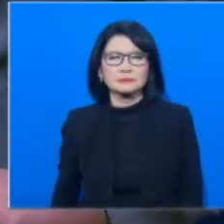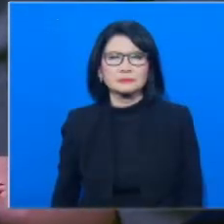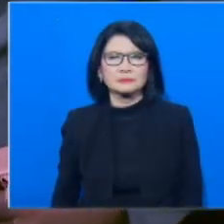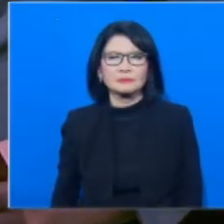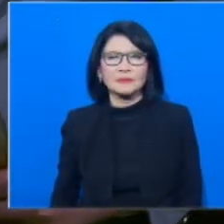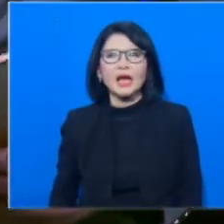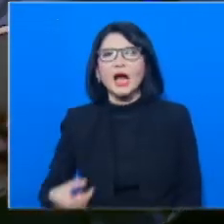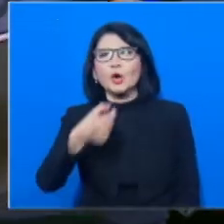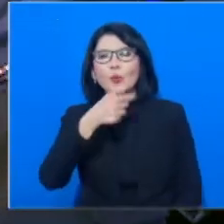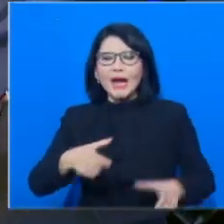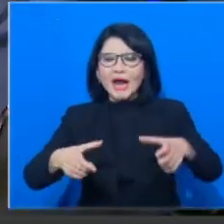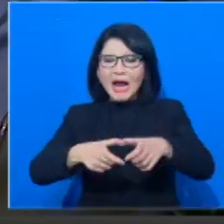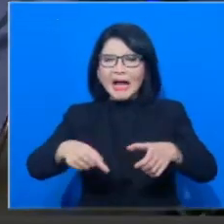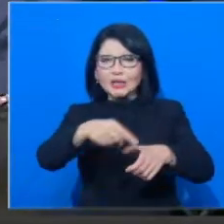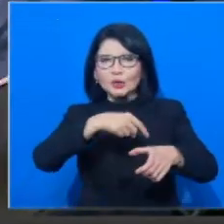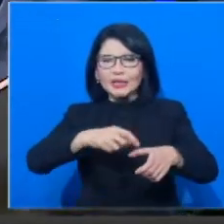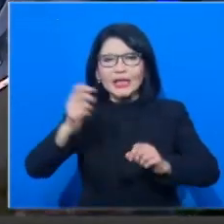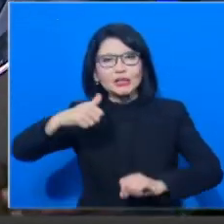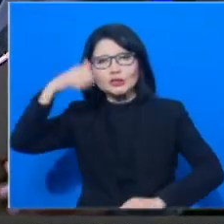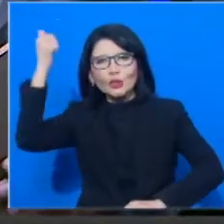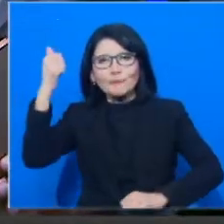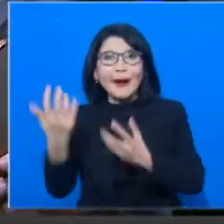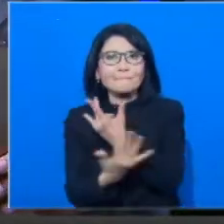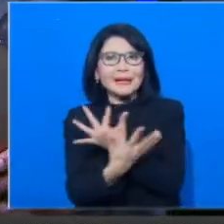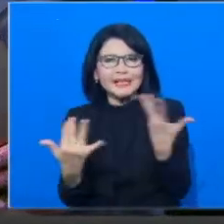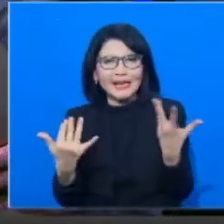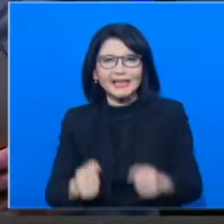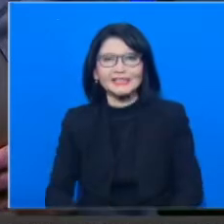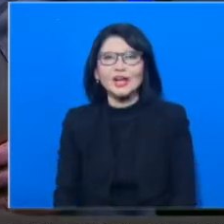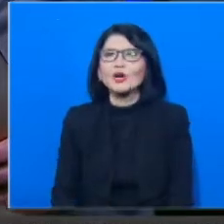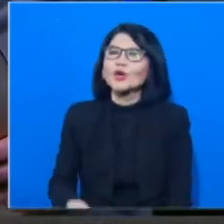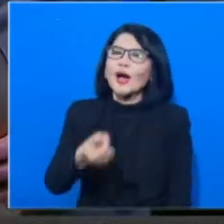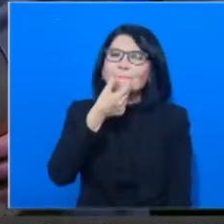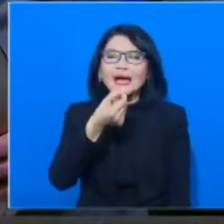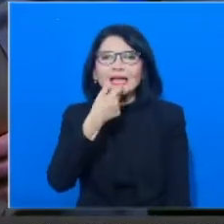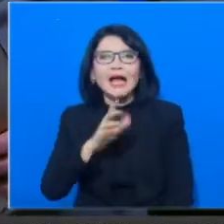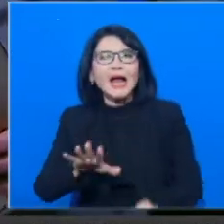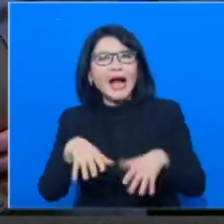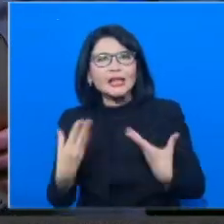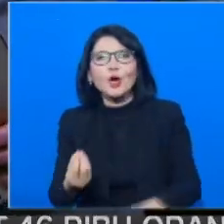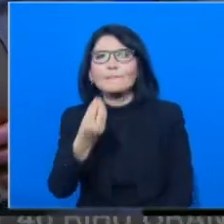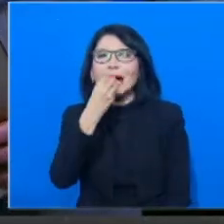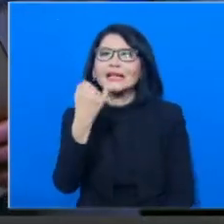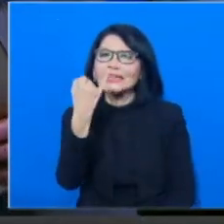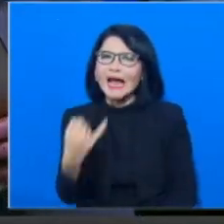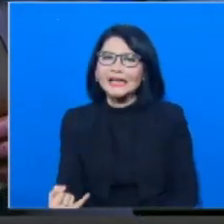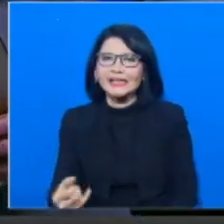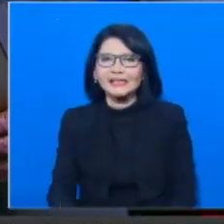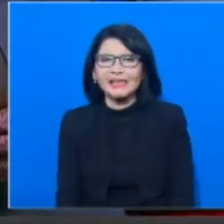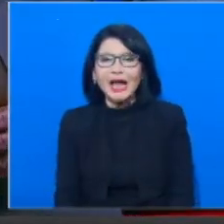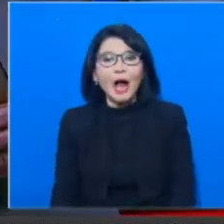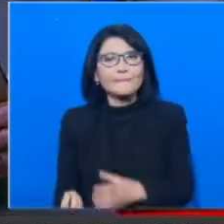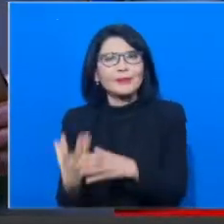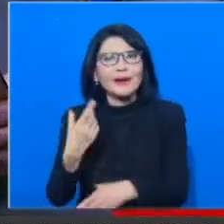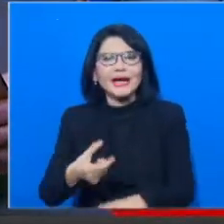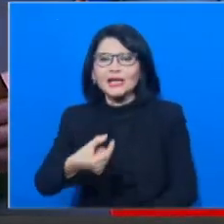Donat adalah salah satu makanan yang populer di kalangan masyarakat, baik sebagai camilan maupun sebagai hidangan penutup. Seiring perkembangannya,